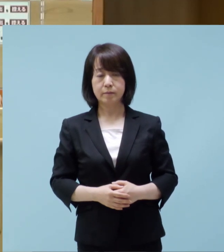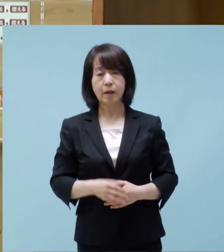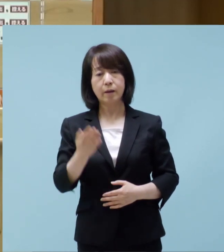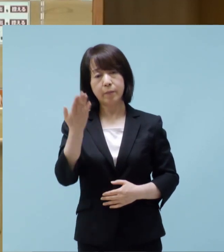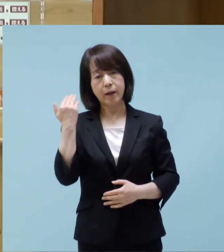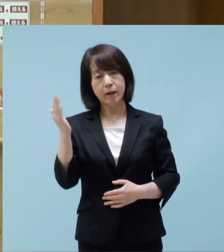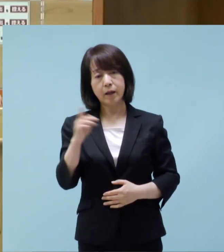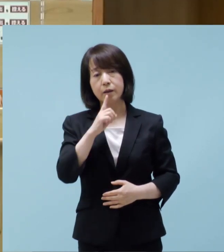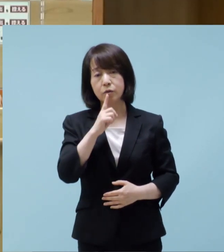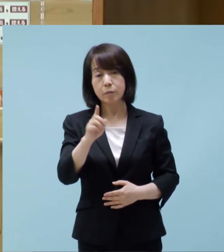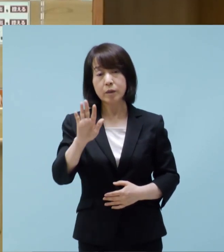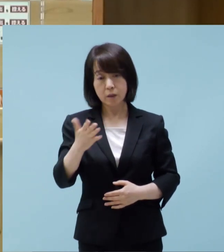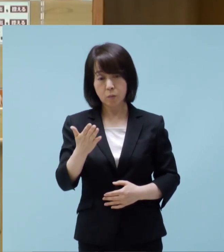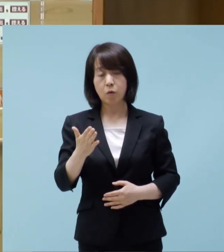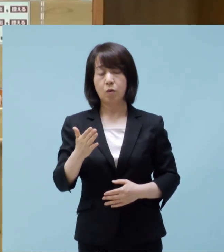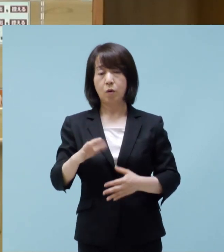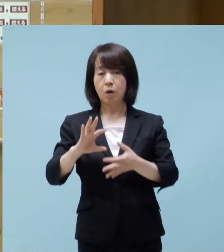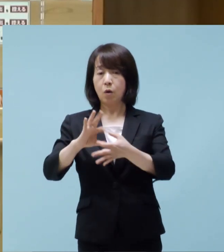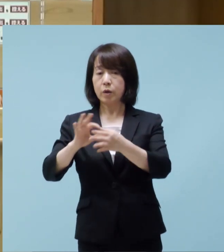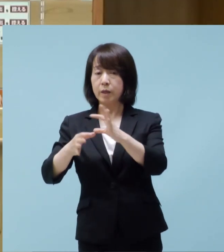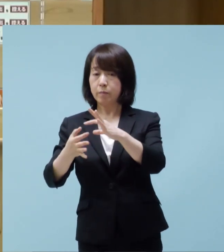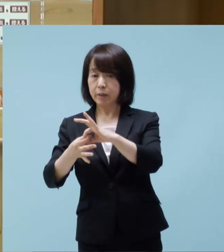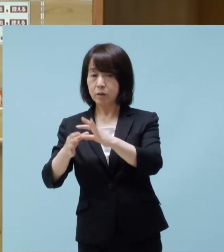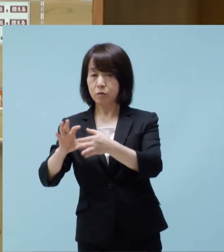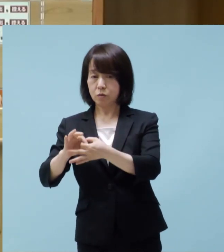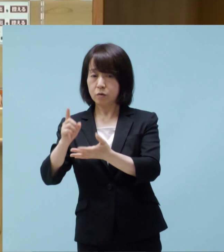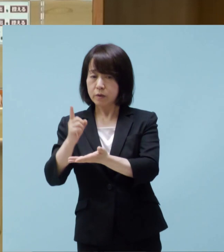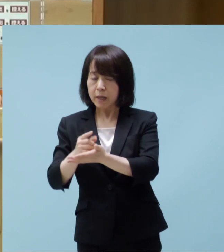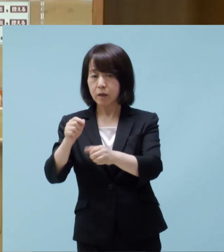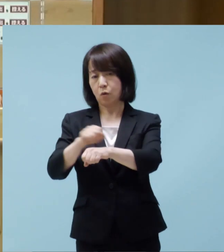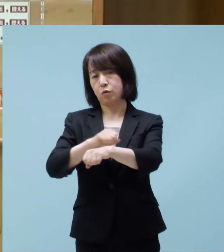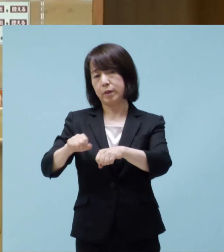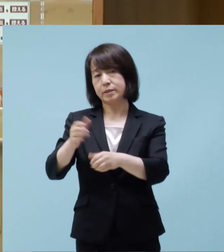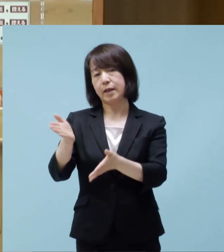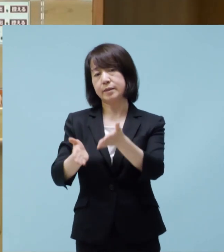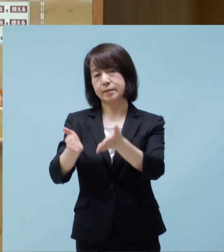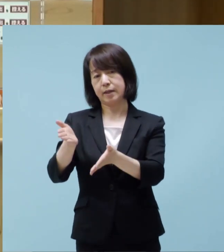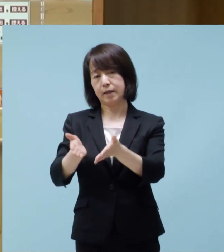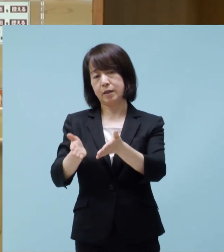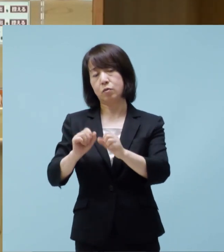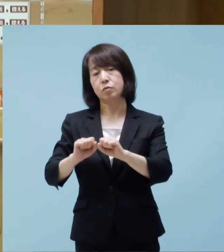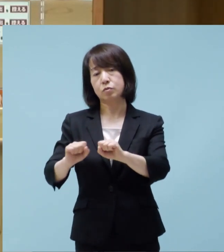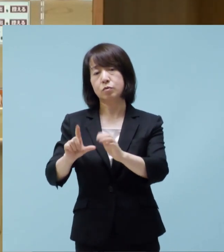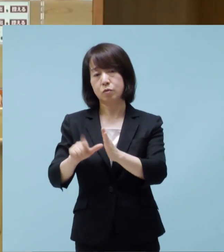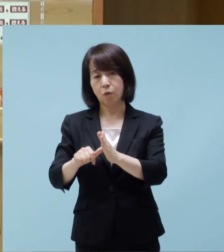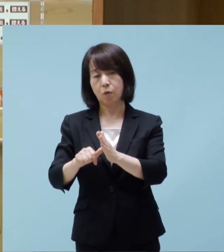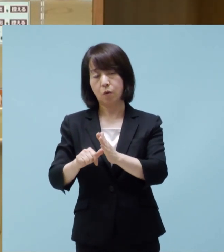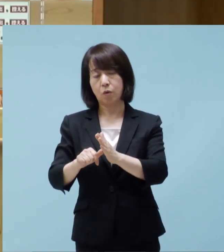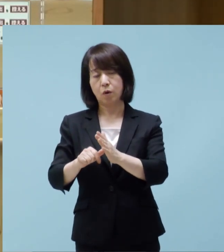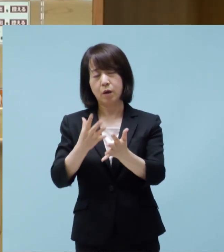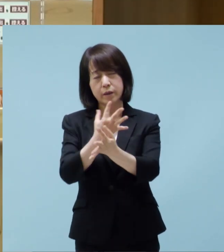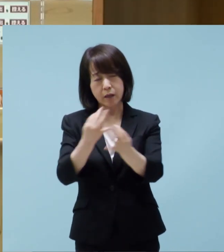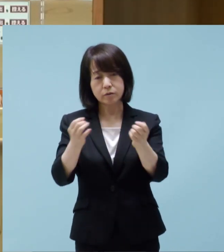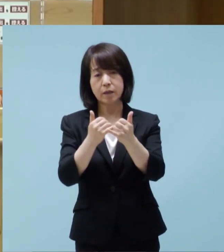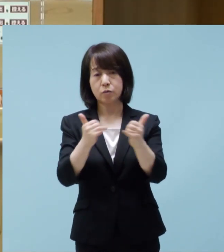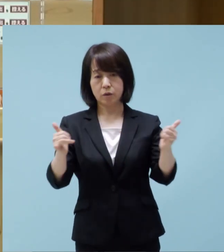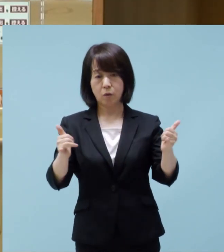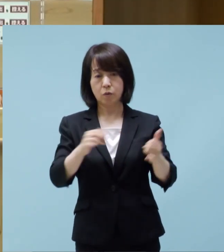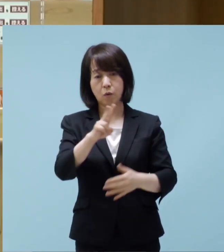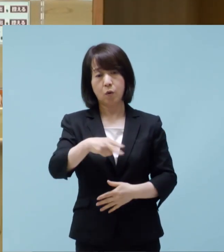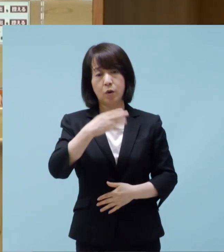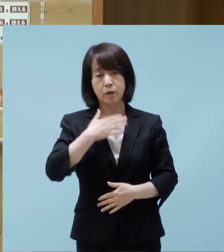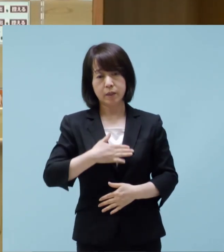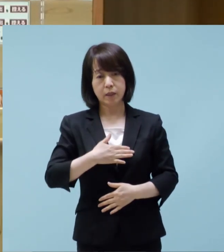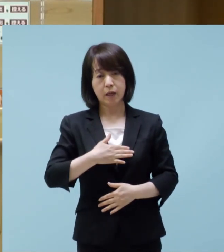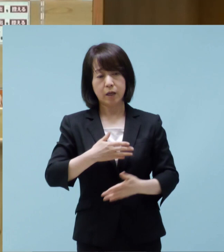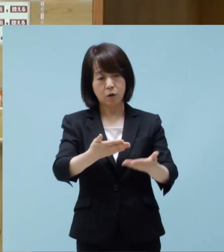ども、まあ、オリンピックだけが特別な扱いになると、まあ、その多くの方のご理解が得られないんじゃないかと私は思って